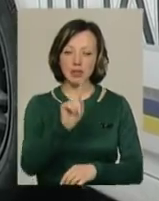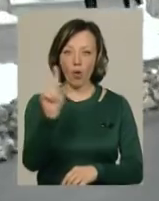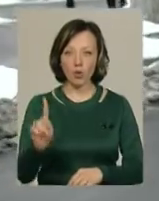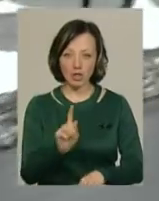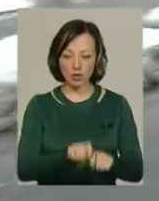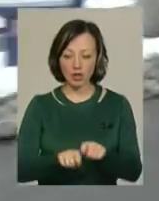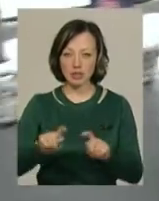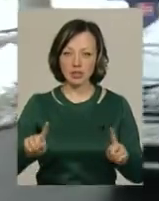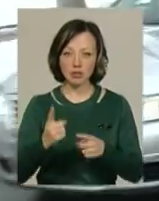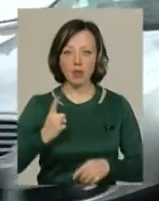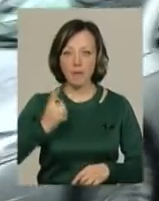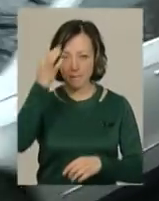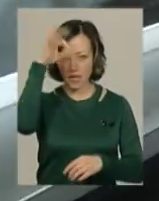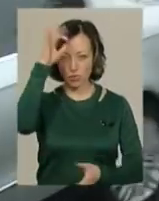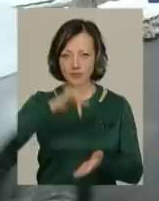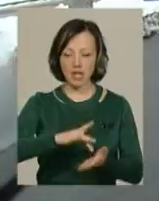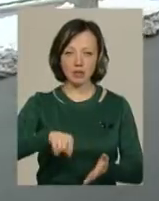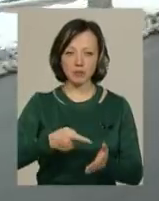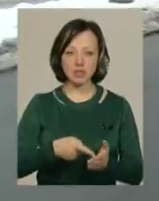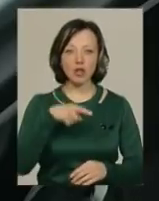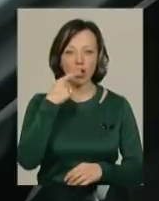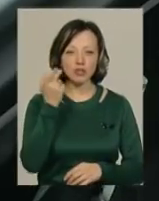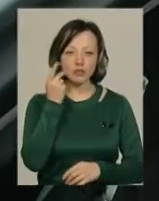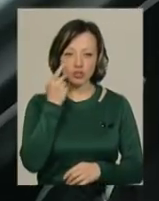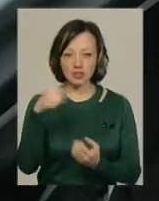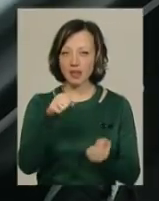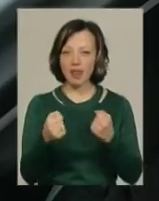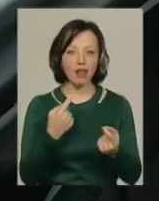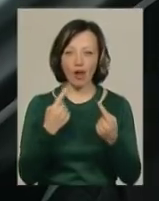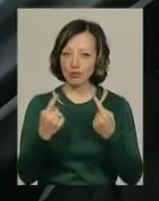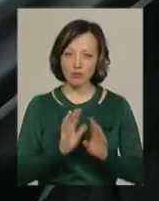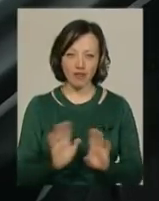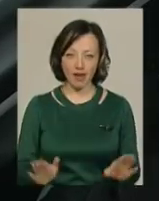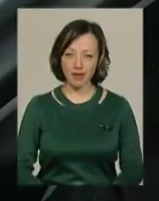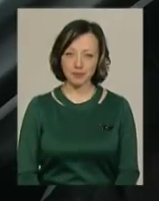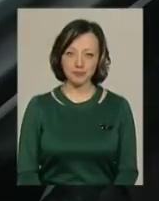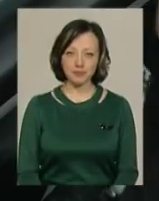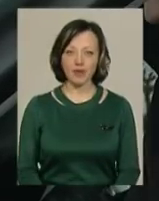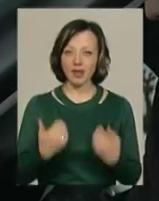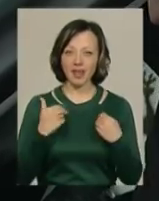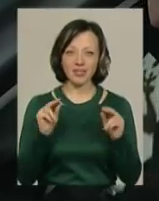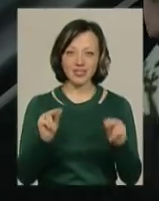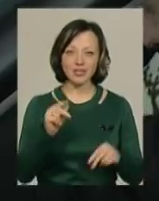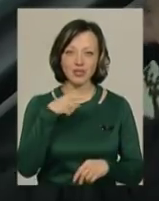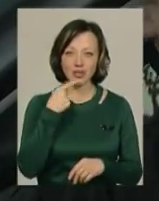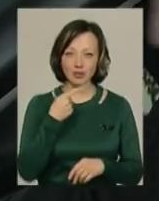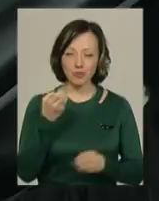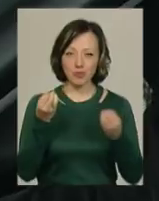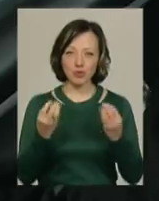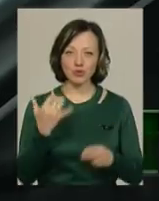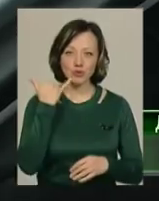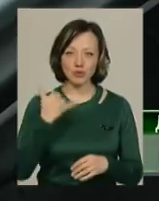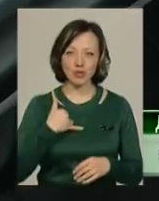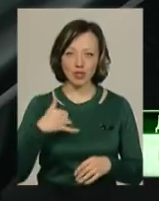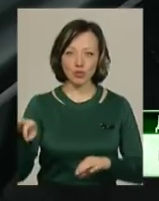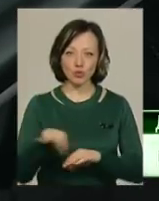рейду затримали патрульні у центрі міста. Чоловік каже, зазвичай за кермом не розмовляє. Чесно кажучи, просто